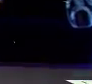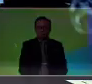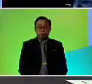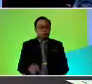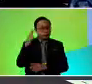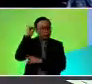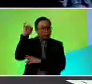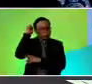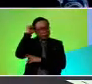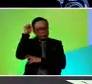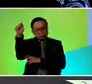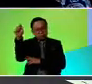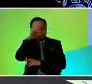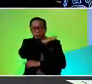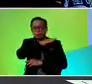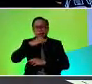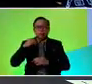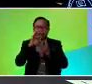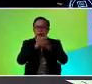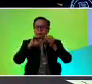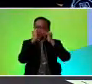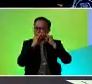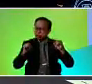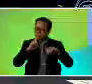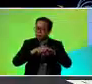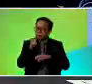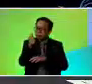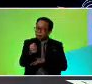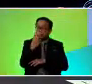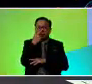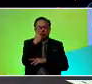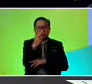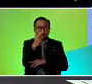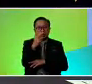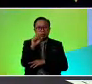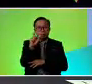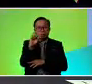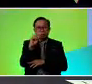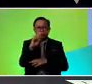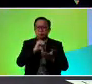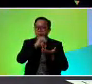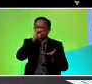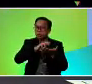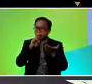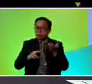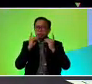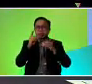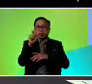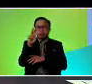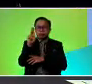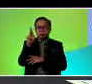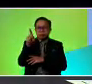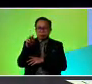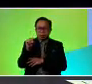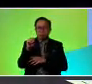Hai assalamualaikum dan salam sejahtera kepada anda semua yang sudah menyaksikan slot mendengar rendah di TVM